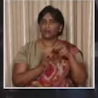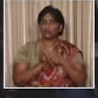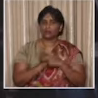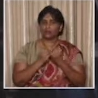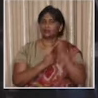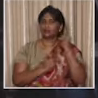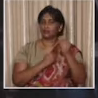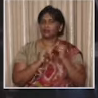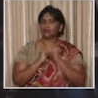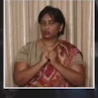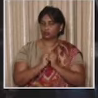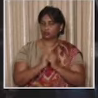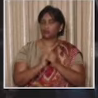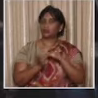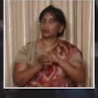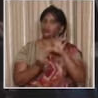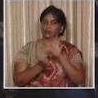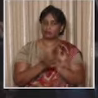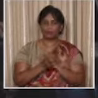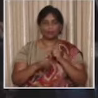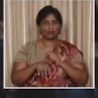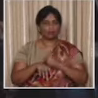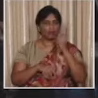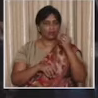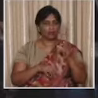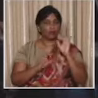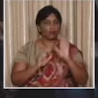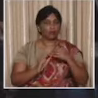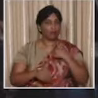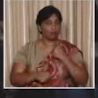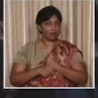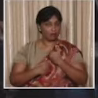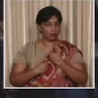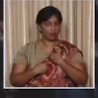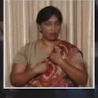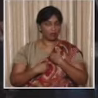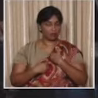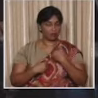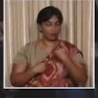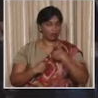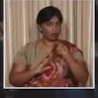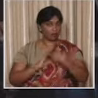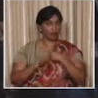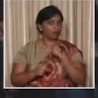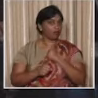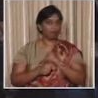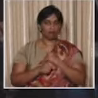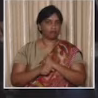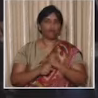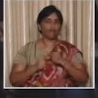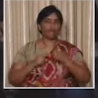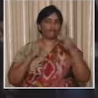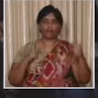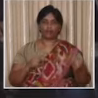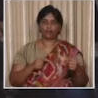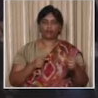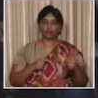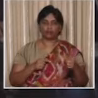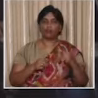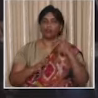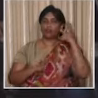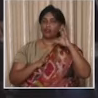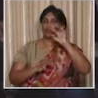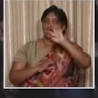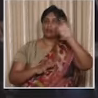ලබා දීලා රැකියාව ස්ථිරව කරගෙන යන්න අවස්ථාව දෙන්න. නමුත් අපේ ආණ්ඩුව අපේ මේ ලංකාවේ ආණ්ඩුව ඒකට විරුද්ධ වෙනවා. ඉතින්